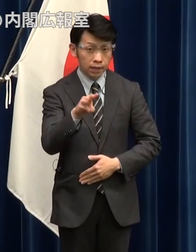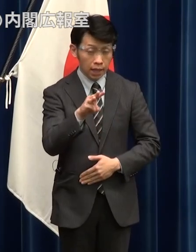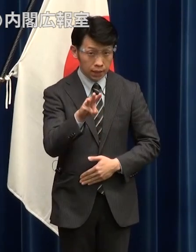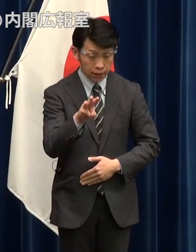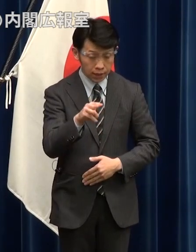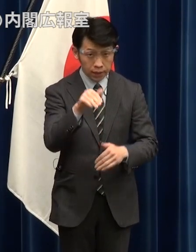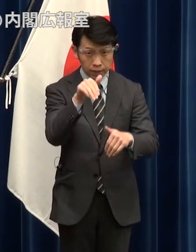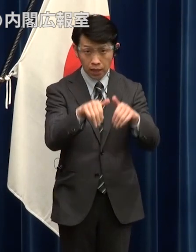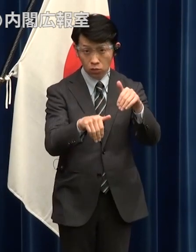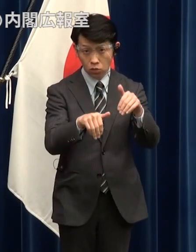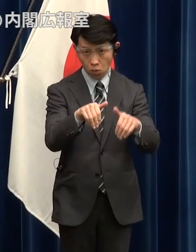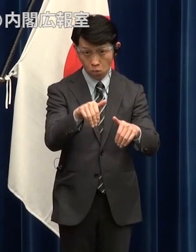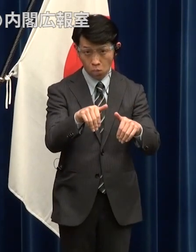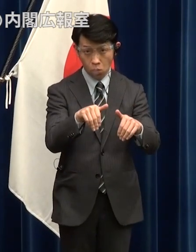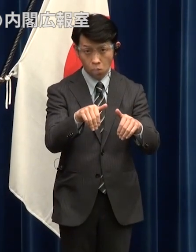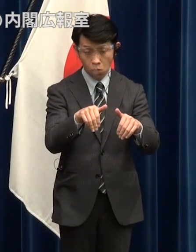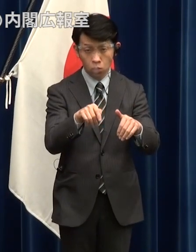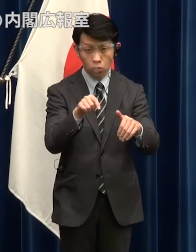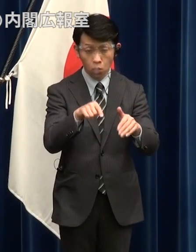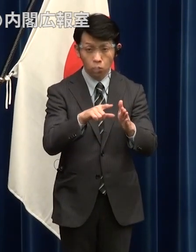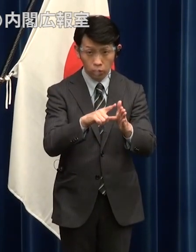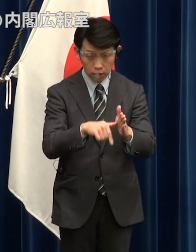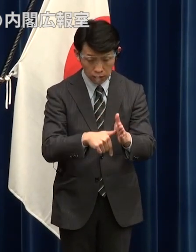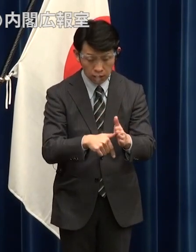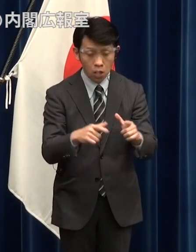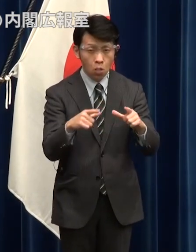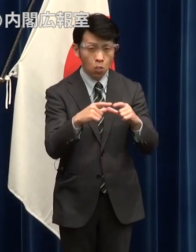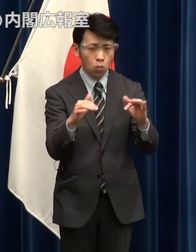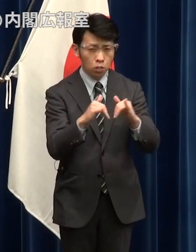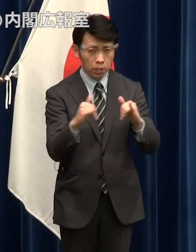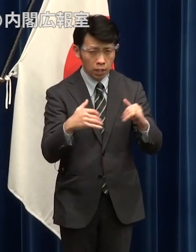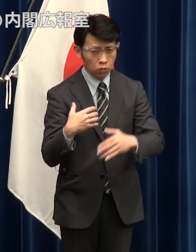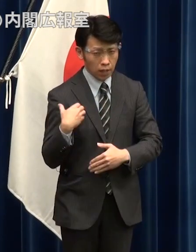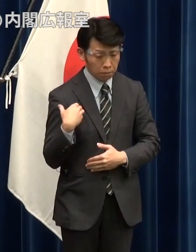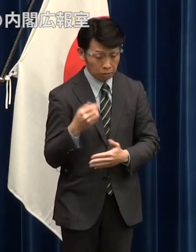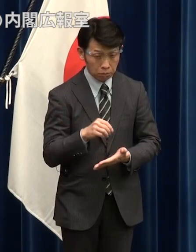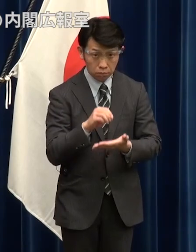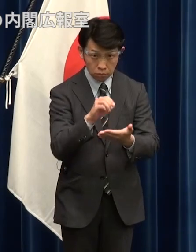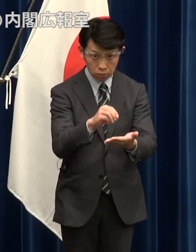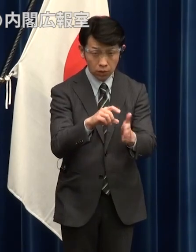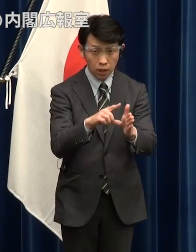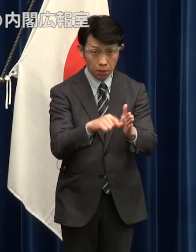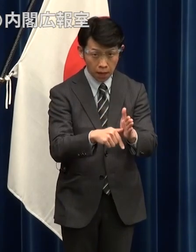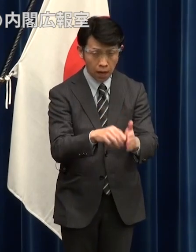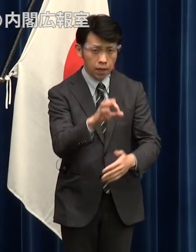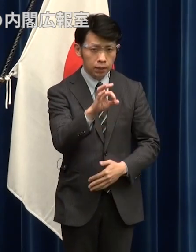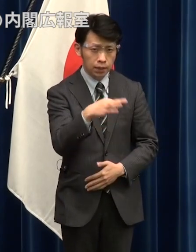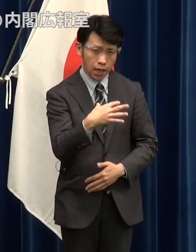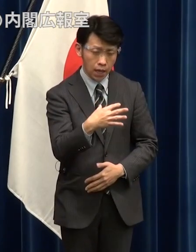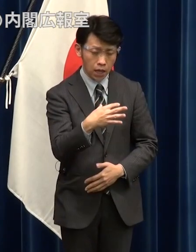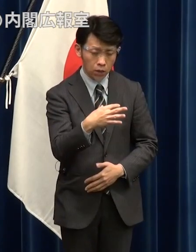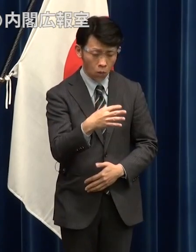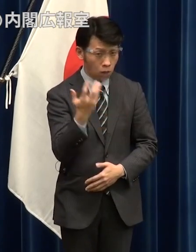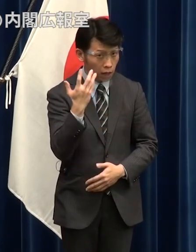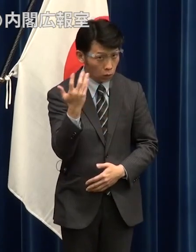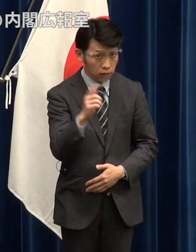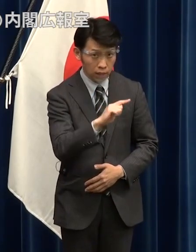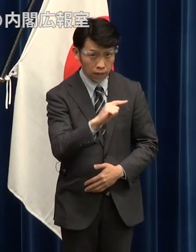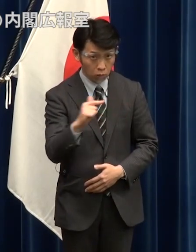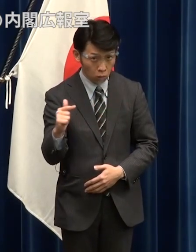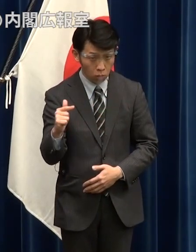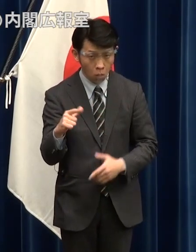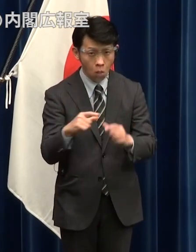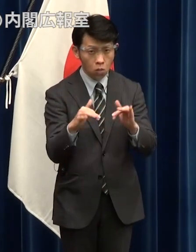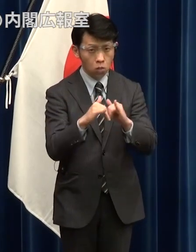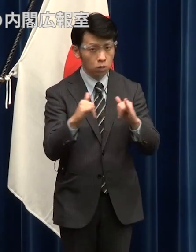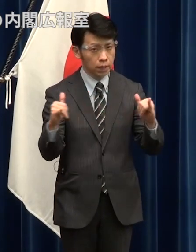点 で、 ですね、ある程度国民負担を求めるのであれば、そういった税負担の可能性も含めてですね、国民に問うべきではなか